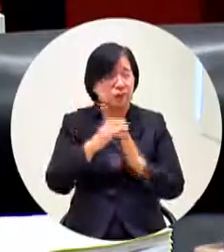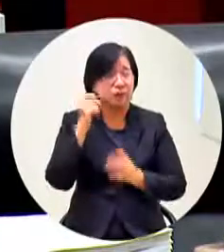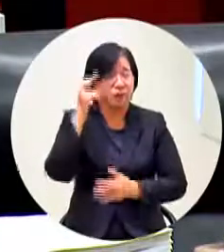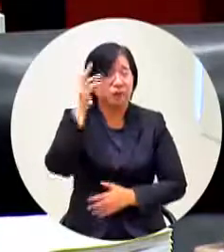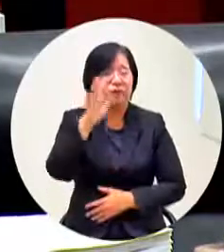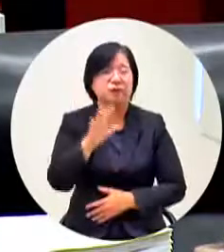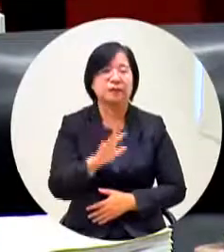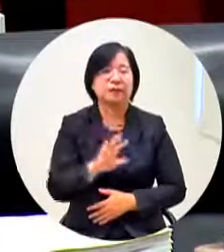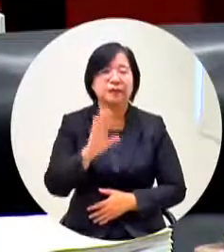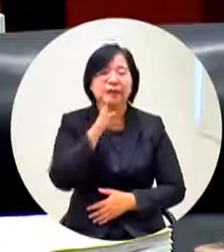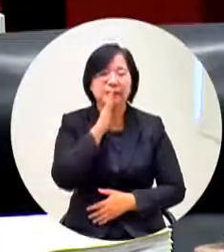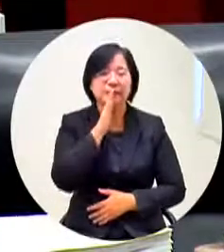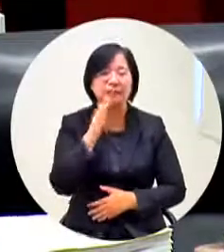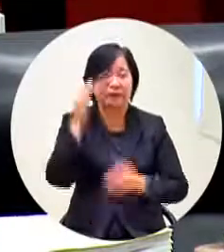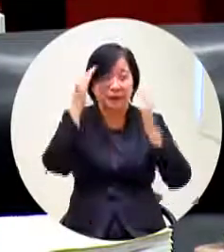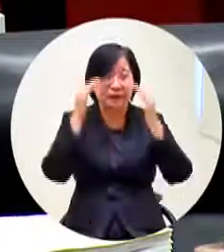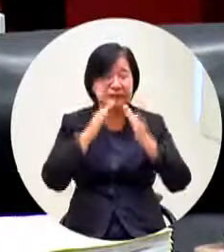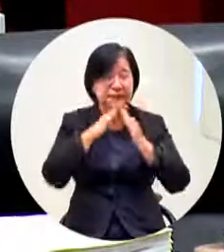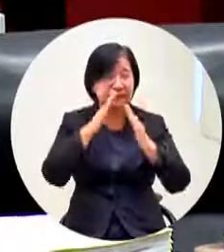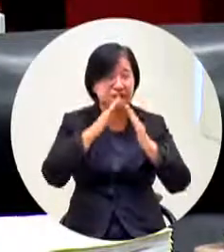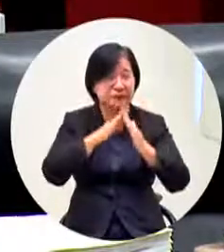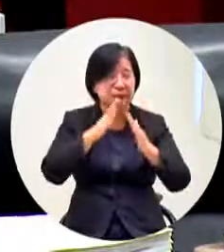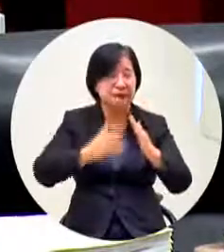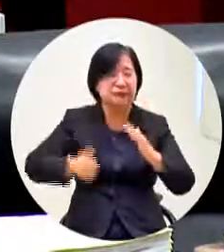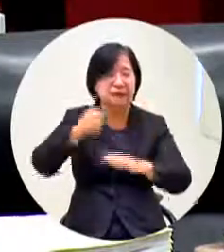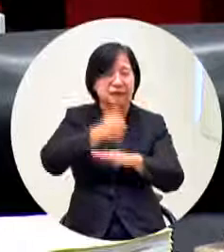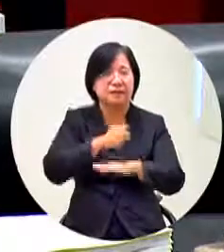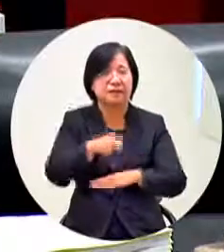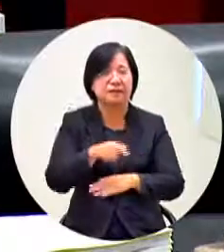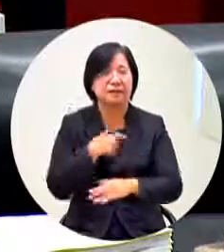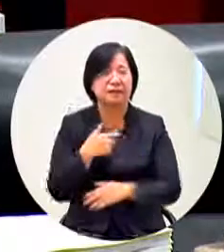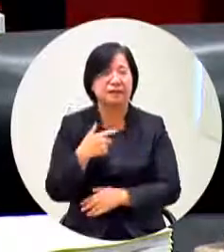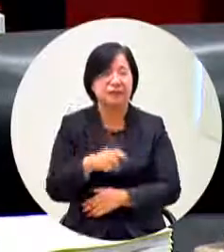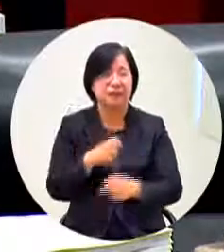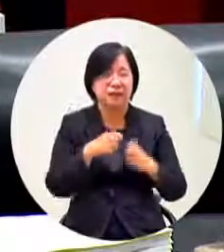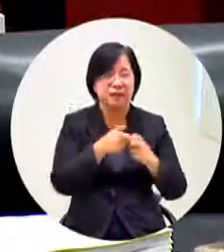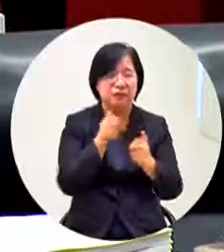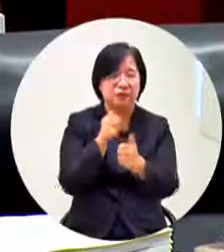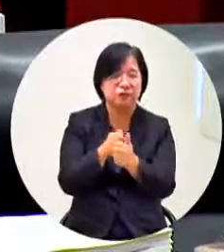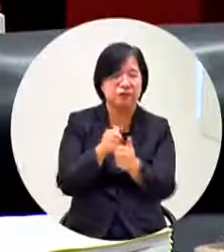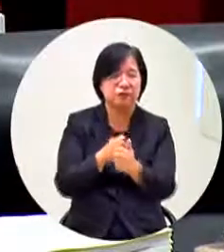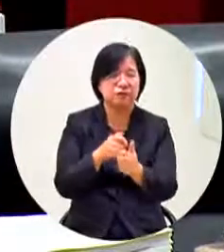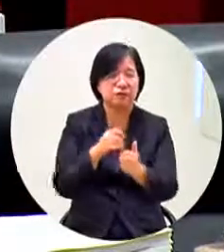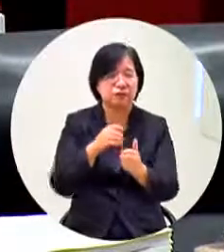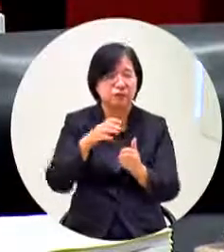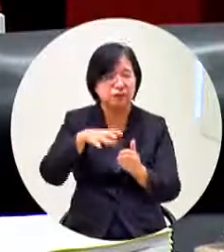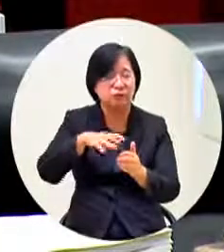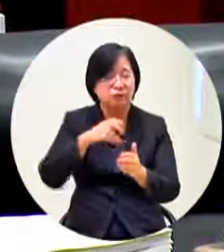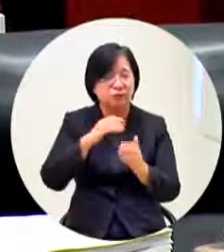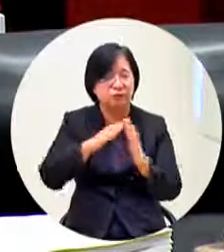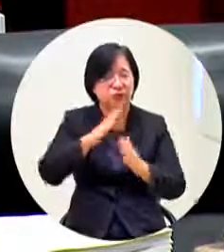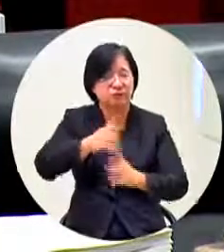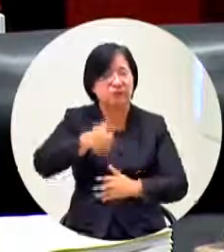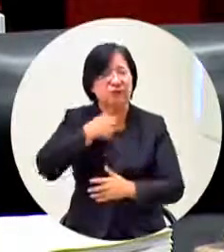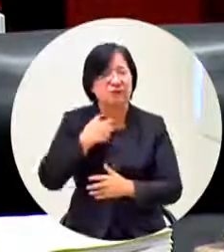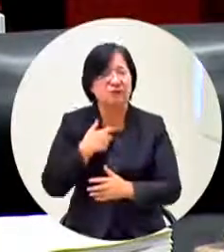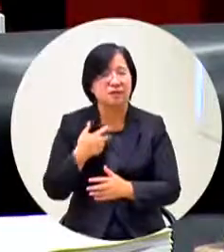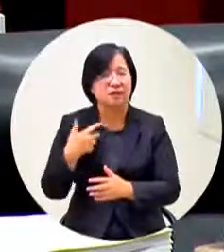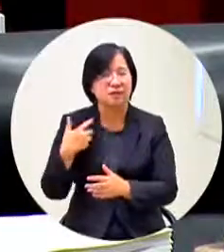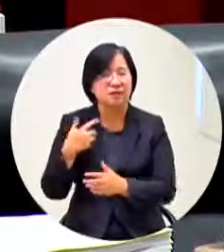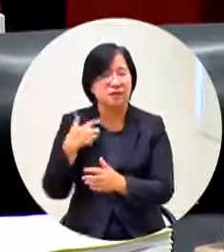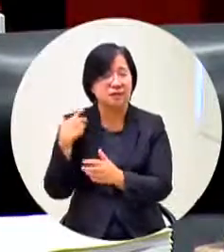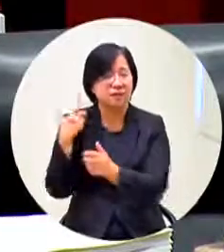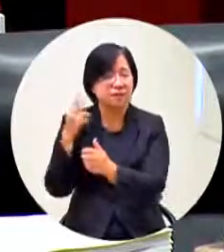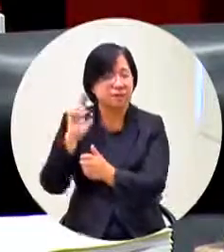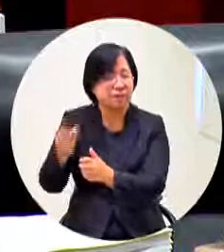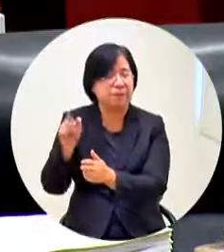任之后，李副市长充分授权给养工处，他们只要认为不好的路，没有增加预算之下，一样铺。铺了